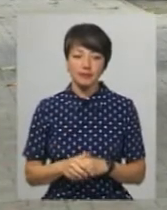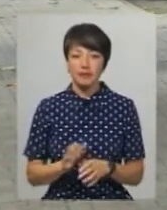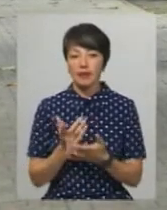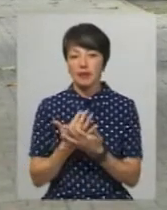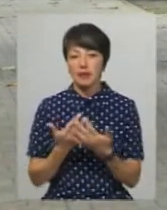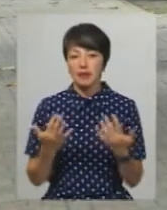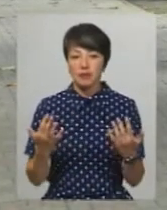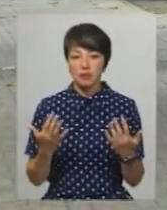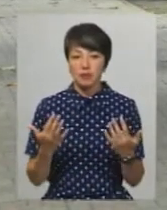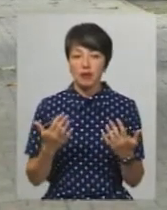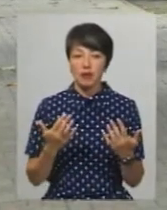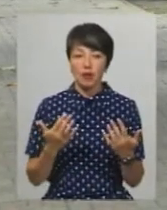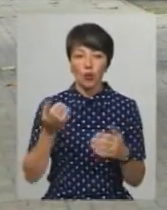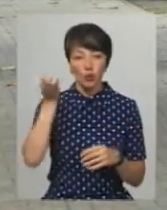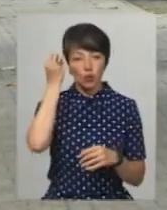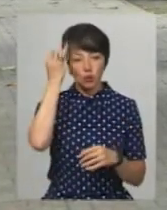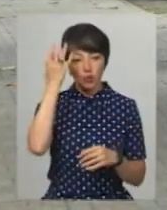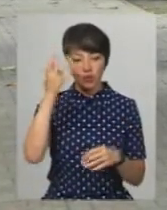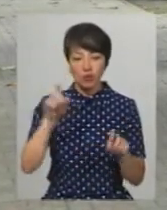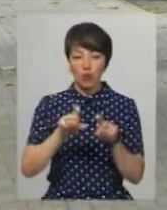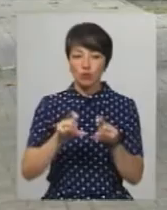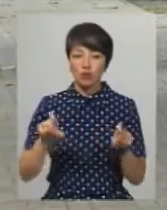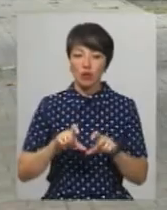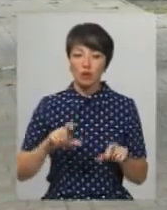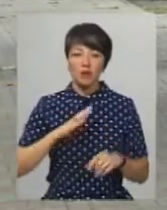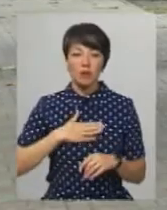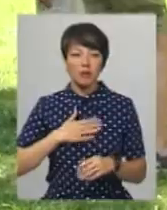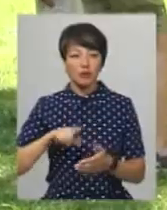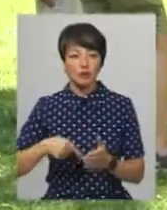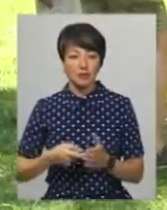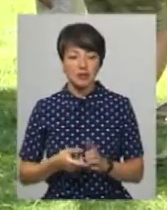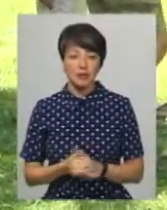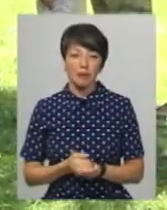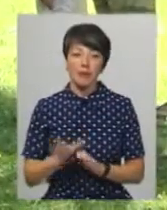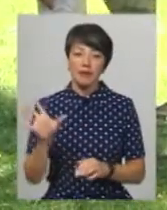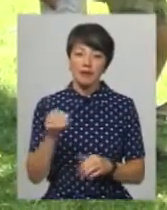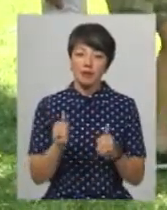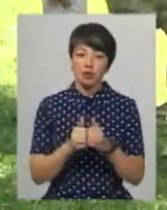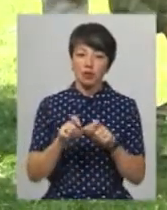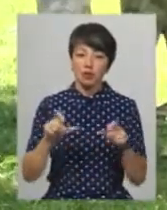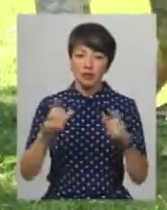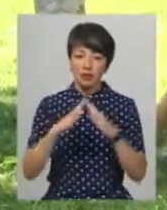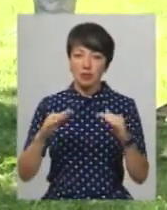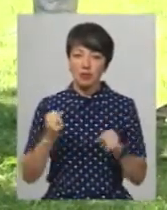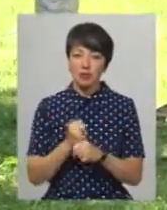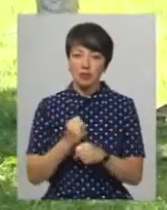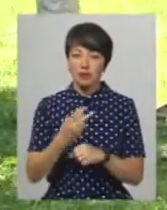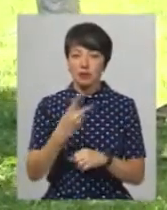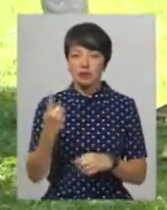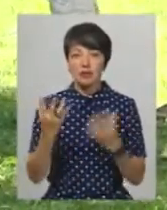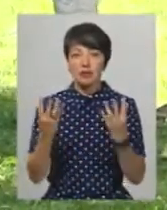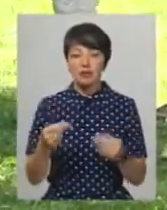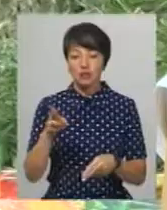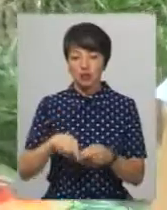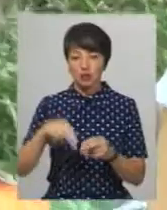різними громадськими культурними установами нашого міста. Та усі пришкільні табори діють протягом 21 дня після